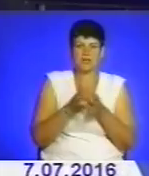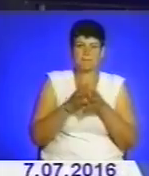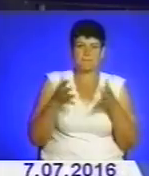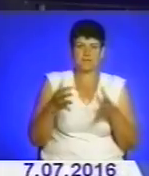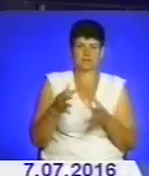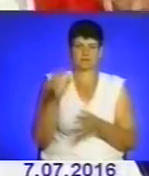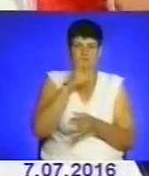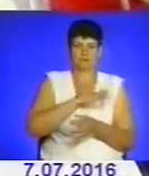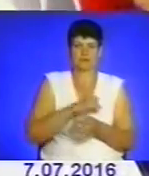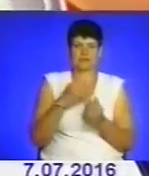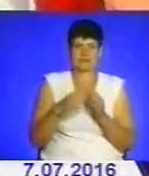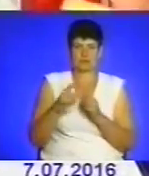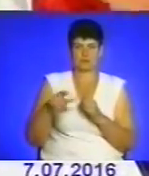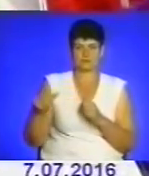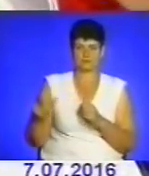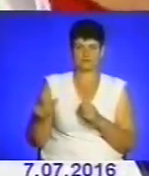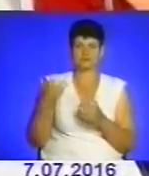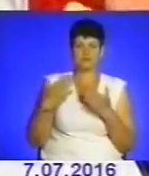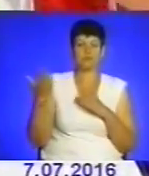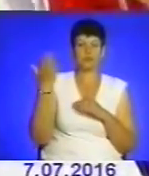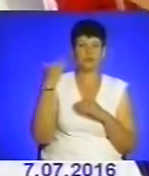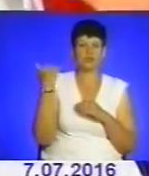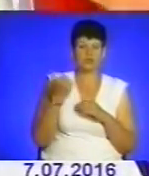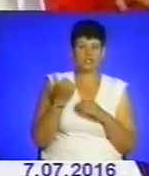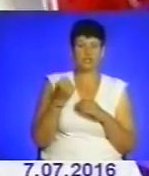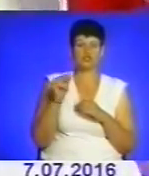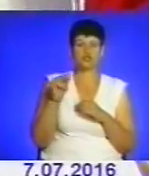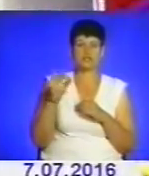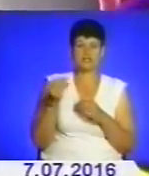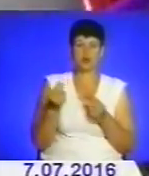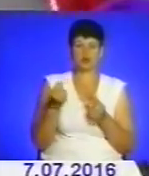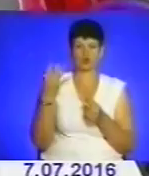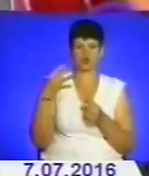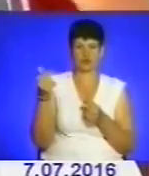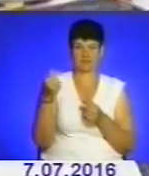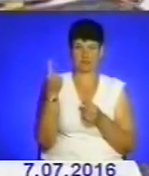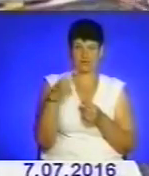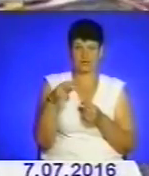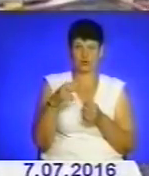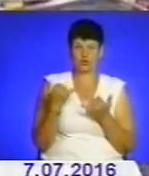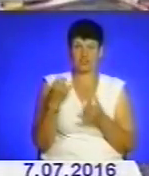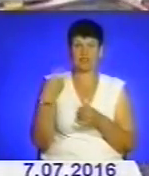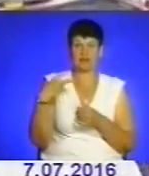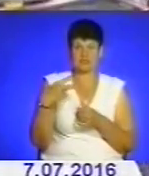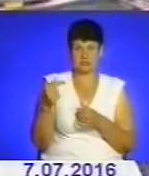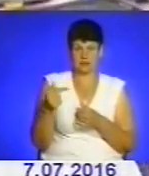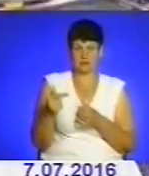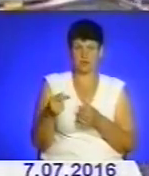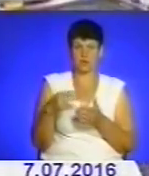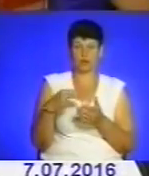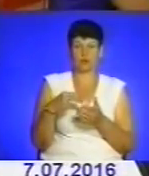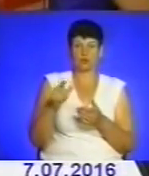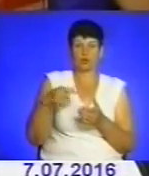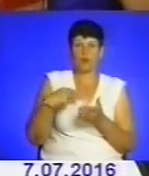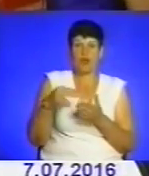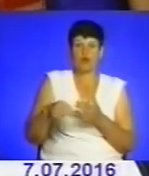покупців. Якщо минулого тижня чорниця коштувала 40 гривень за літр, то нині вона вже 20. Покупці купляють відрами. Це чи